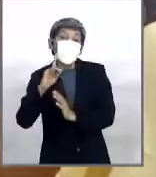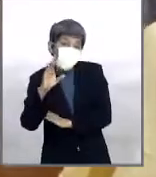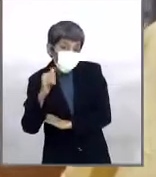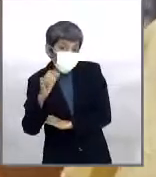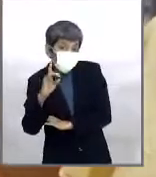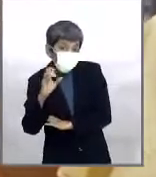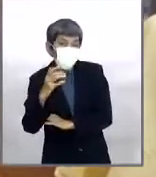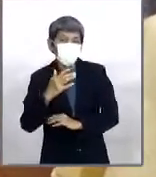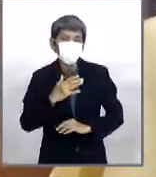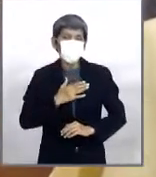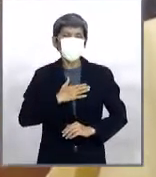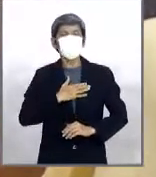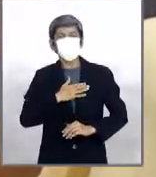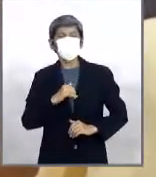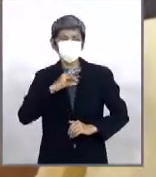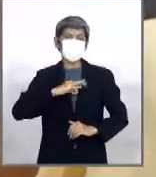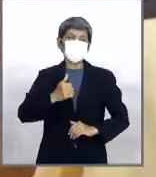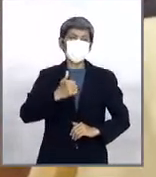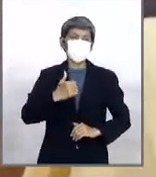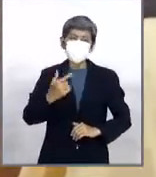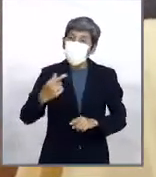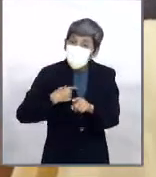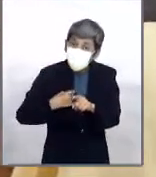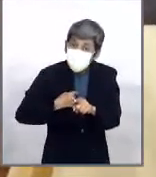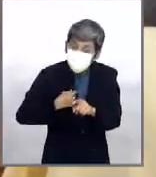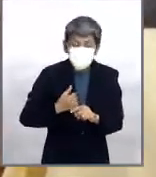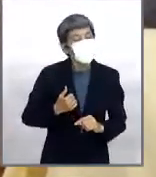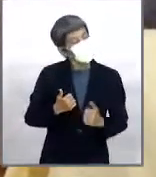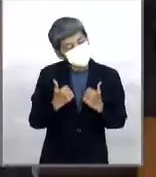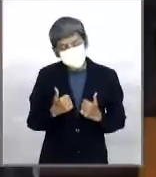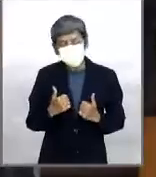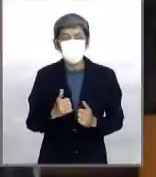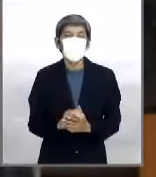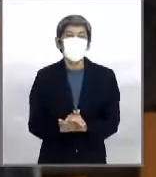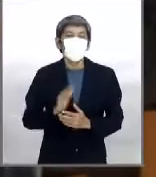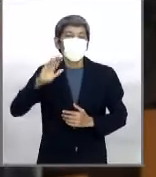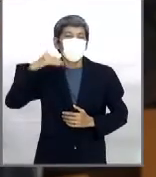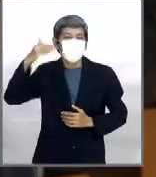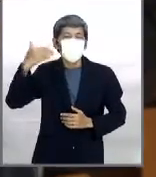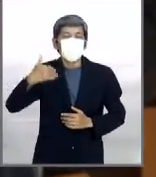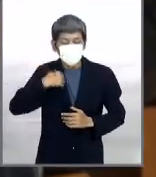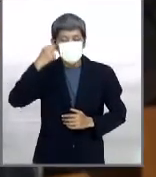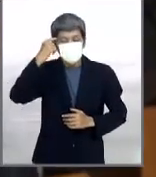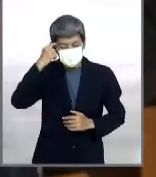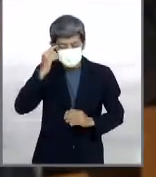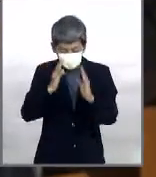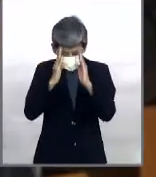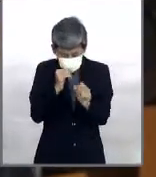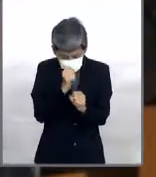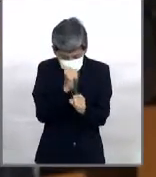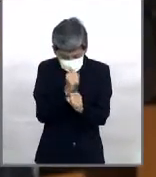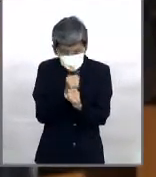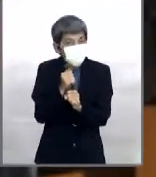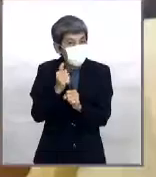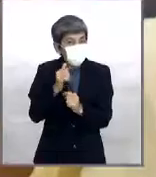ติดแต่ว่าแบบผมรู้สึกดีอ่ะที่พี่ชอบในสิ่งที่ผมทำอ่ะหลักๆเลยผมได้สติและสมาธิจากตรงนี้ครับ